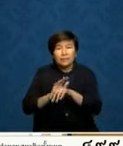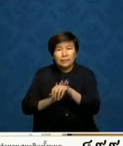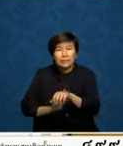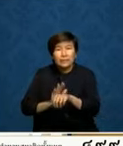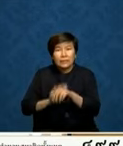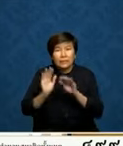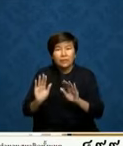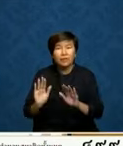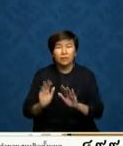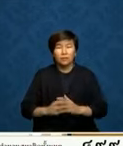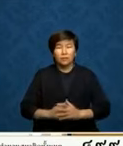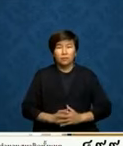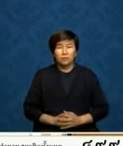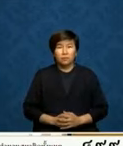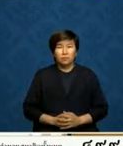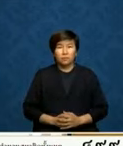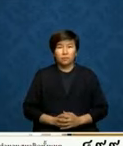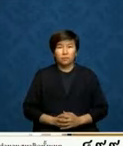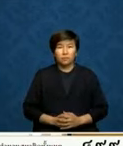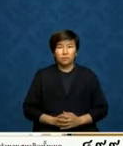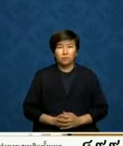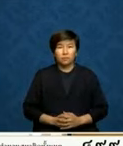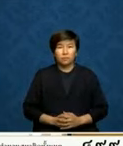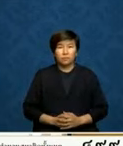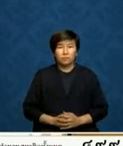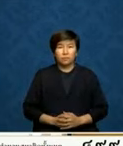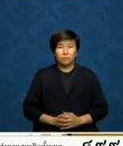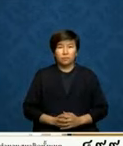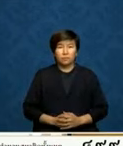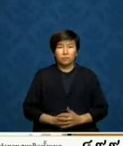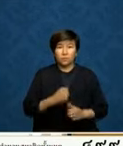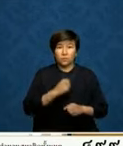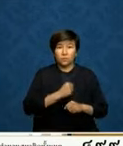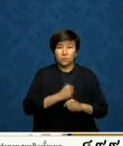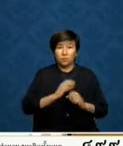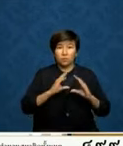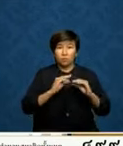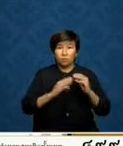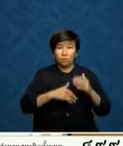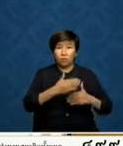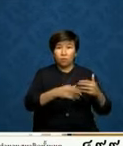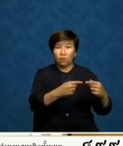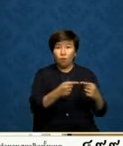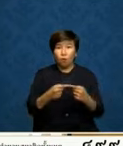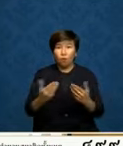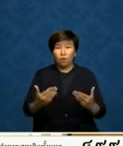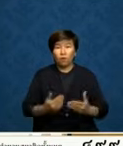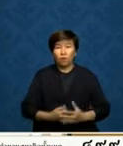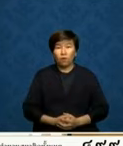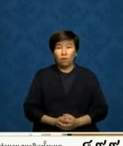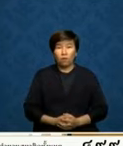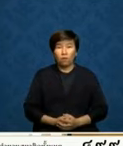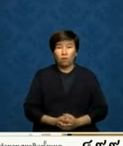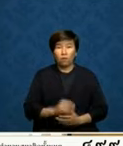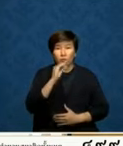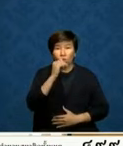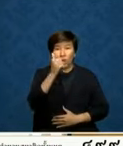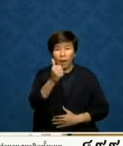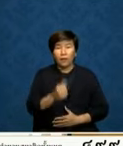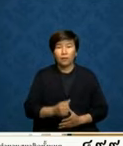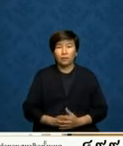ก็ขอให้ดำเนินการต่อนะครับพูดต่อประชุมต่อใช่ไหมครับแล้วก็เดี๋